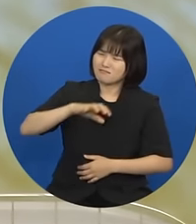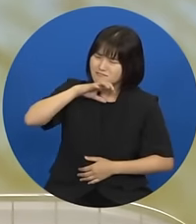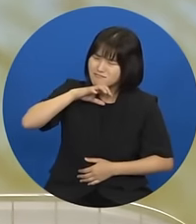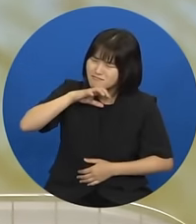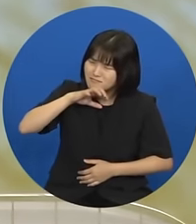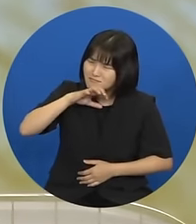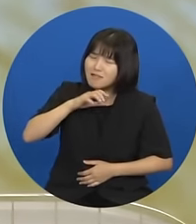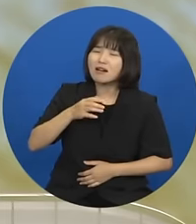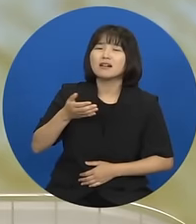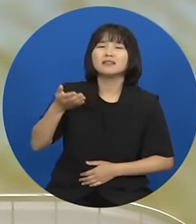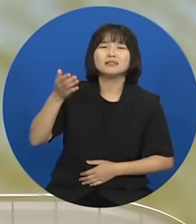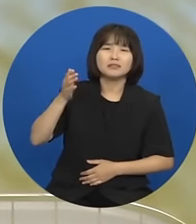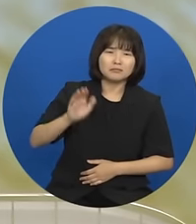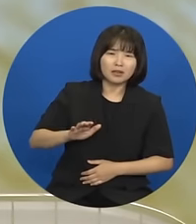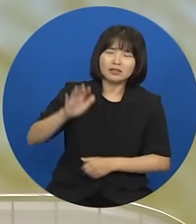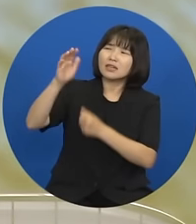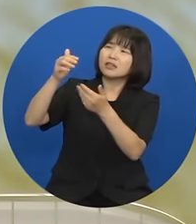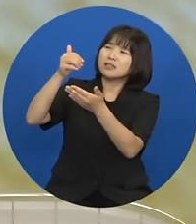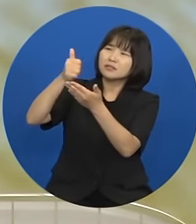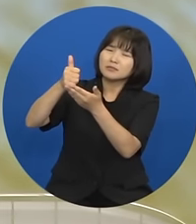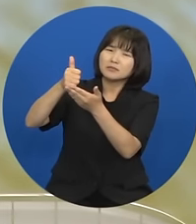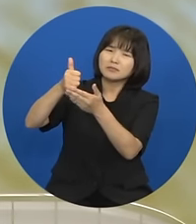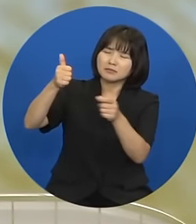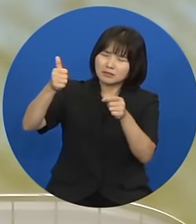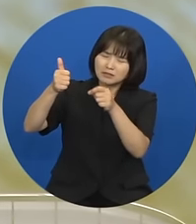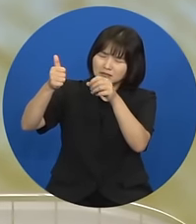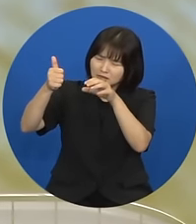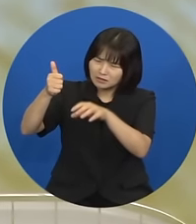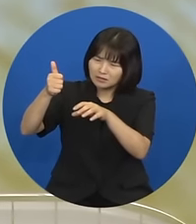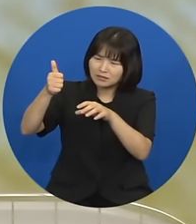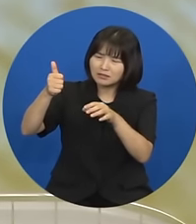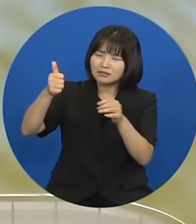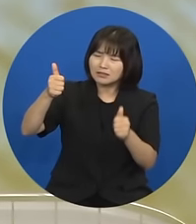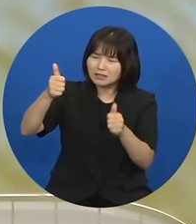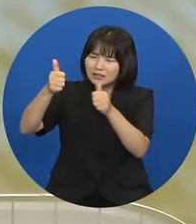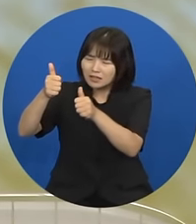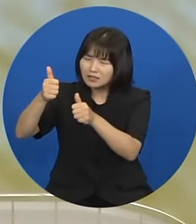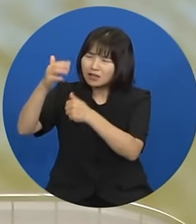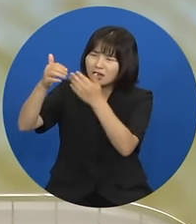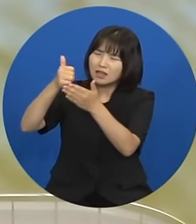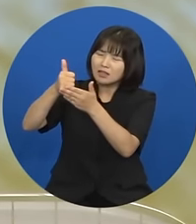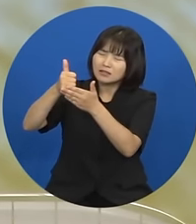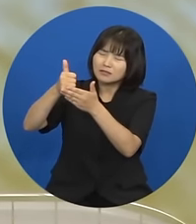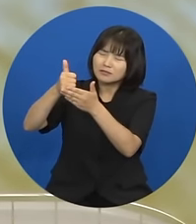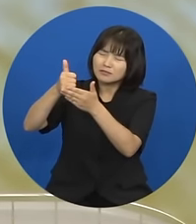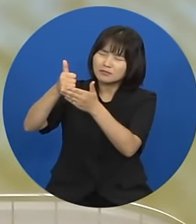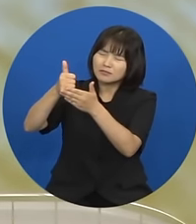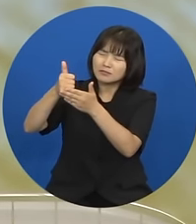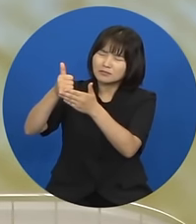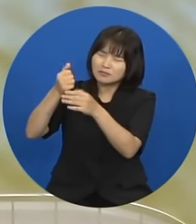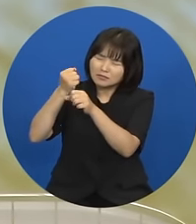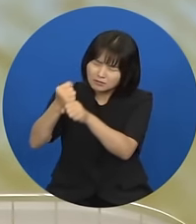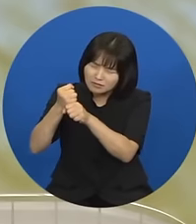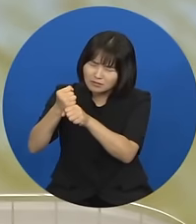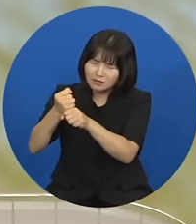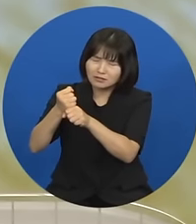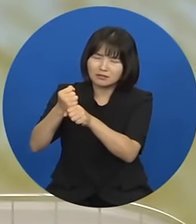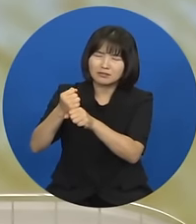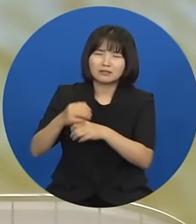할지언정 그는 하나님께 나아가서 하나님을 붙잡고 하나님께 매달립니다.